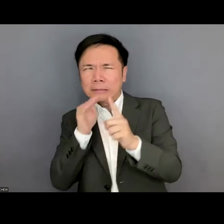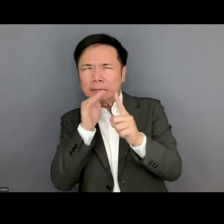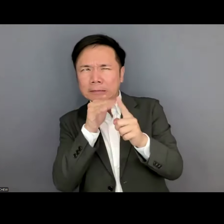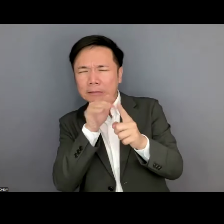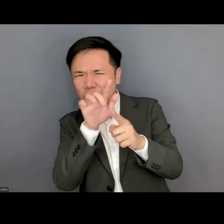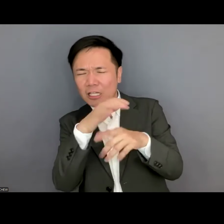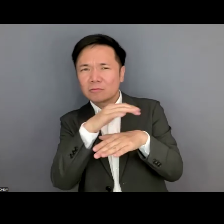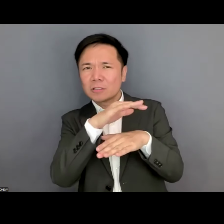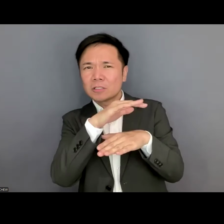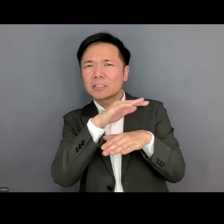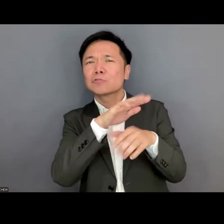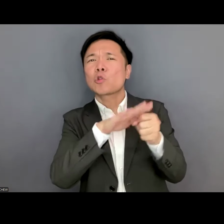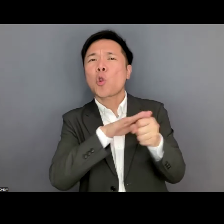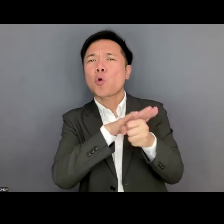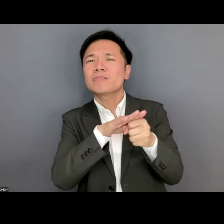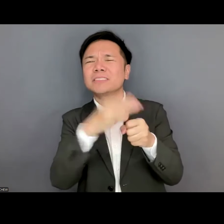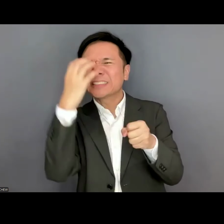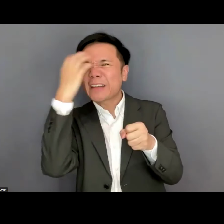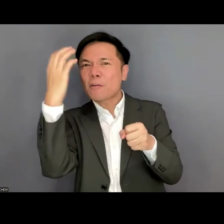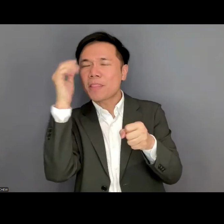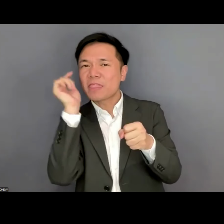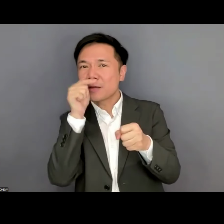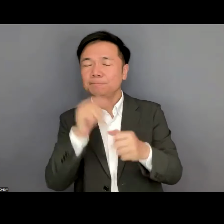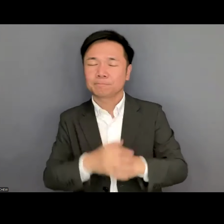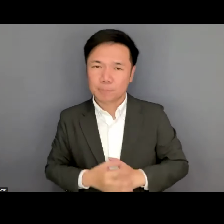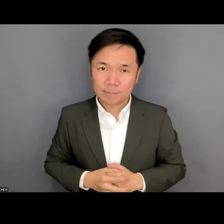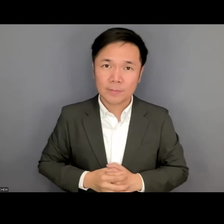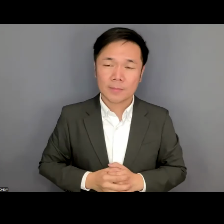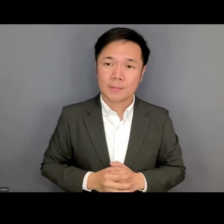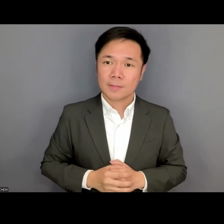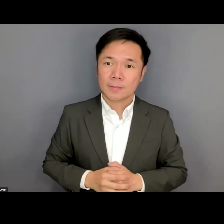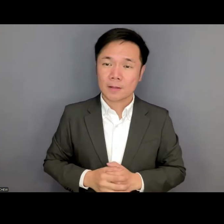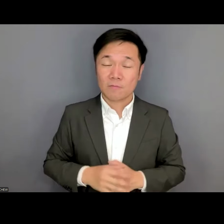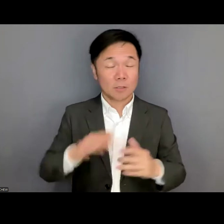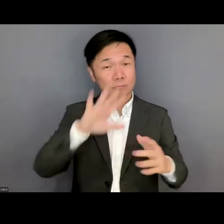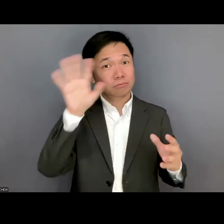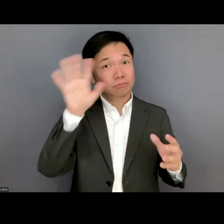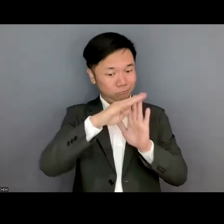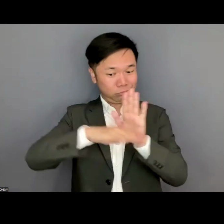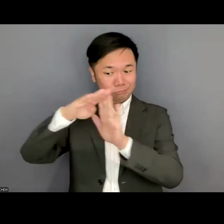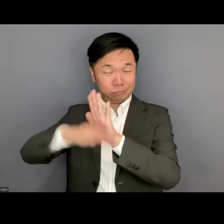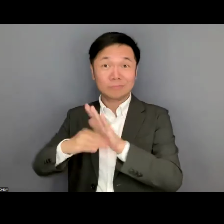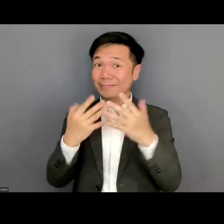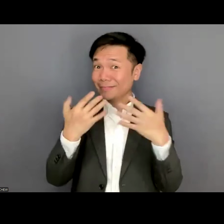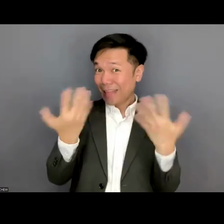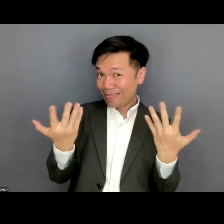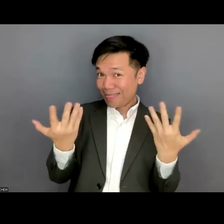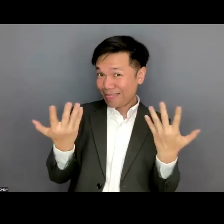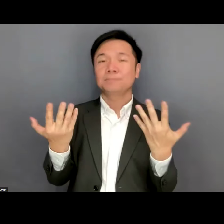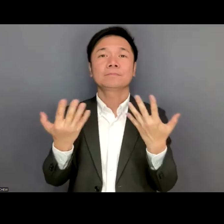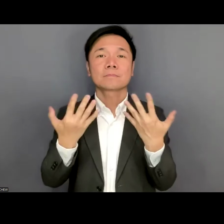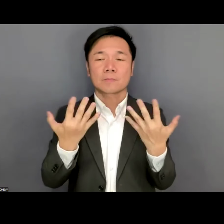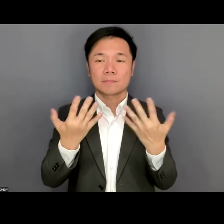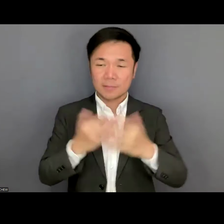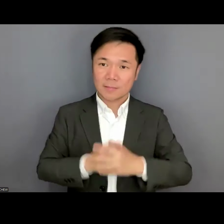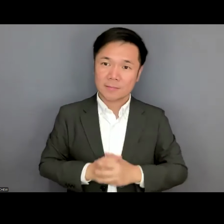actions dans chacune. Il y In a each of quelques these deux, trois points, importants pour nous ici. we C'est de faire